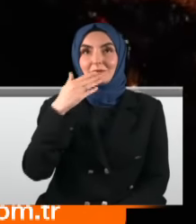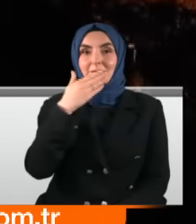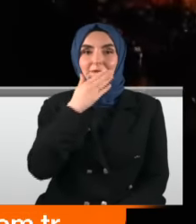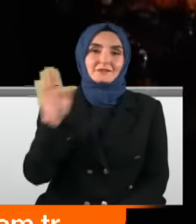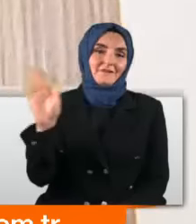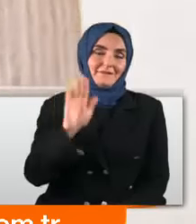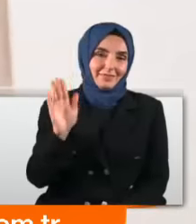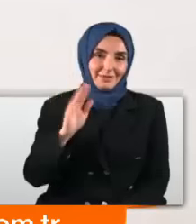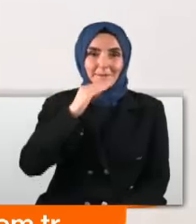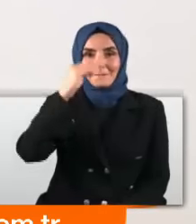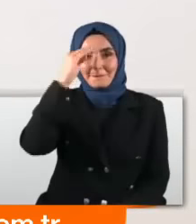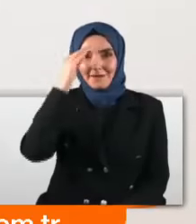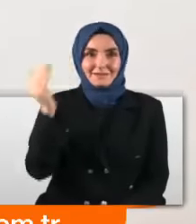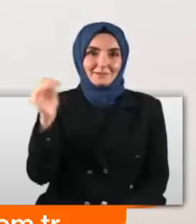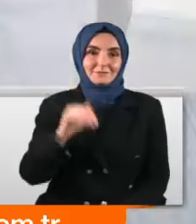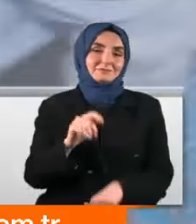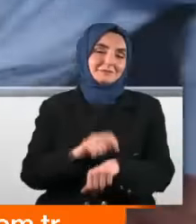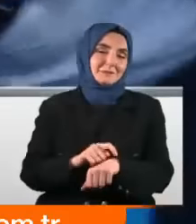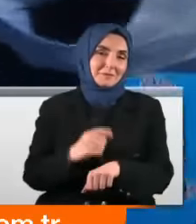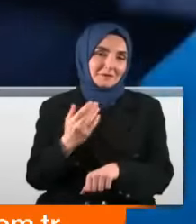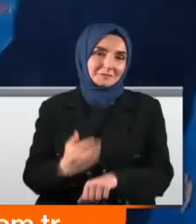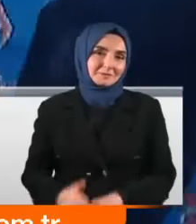zamanı geldi.